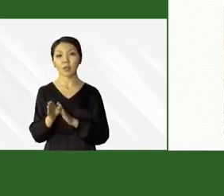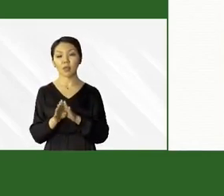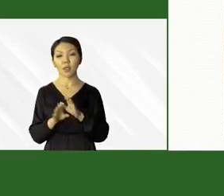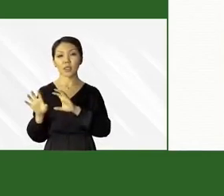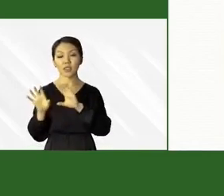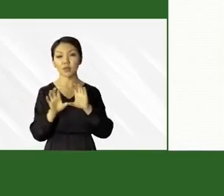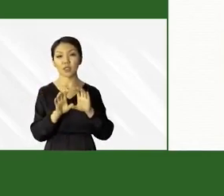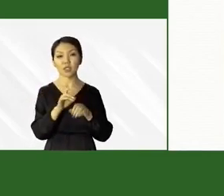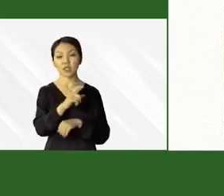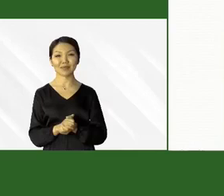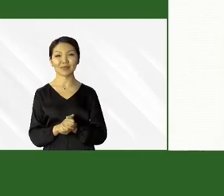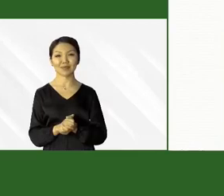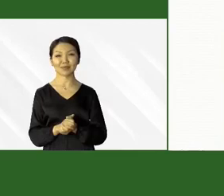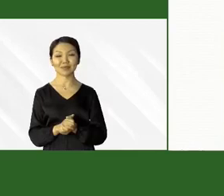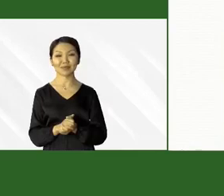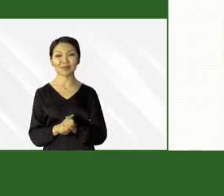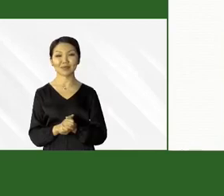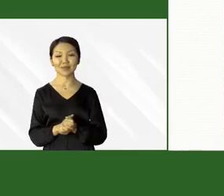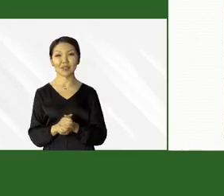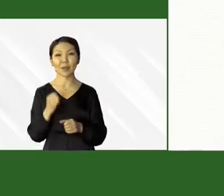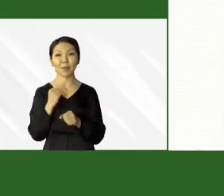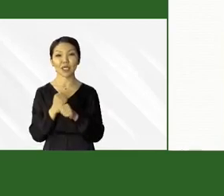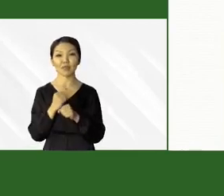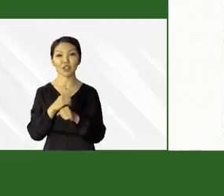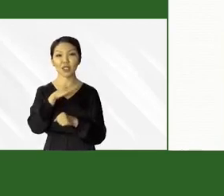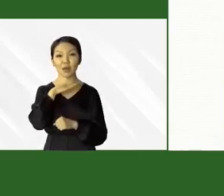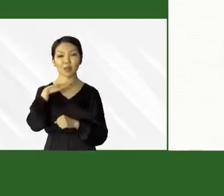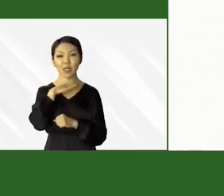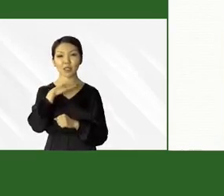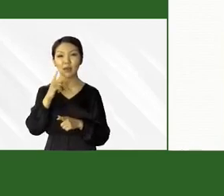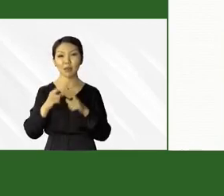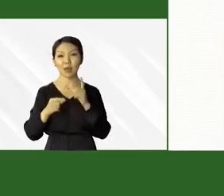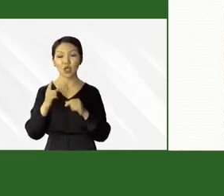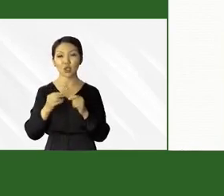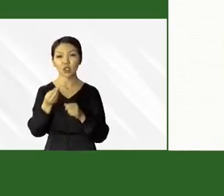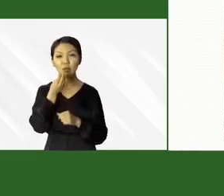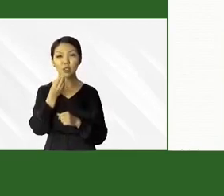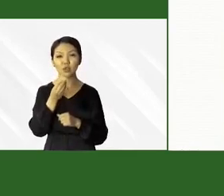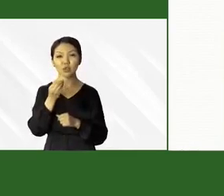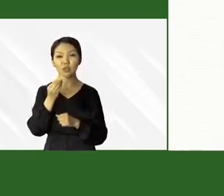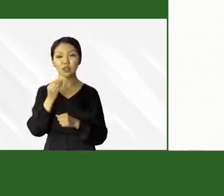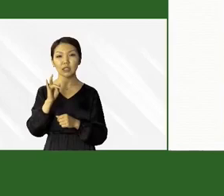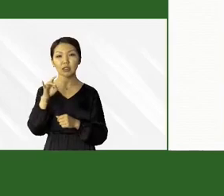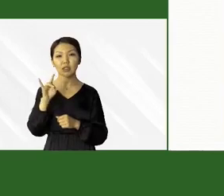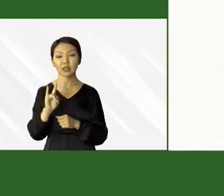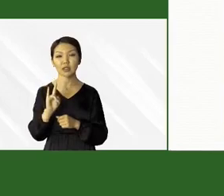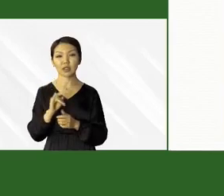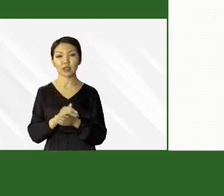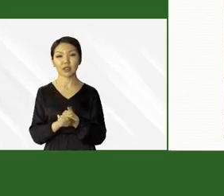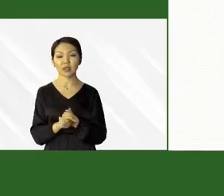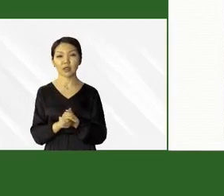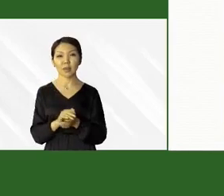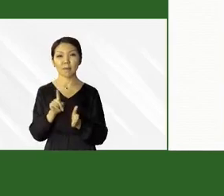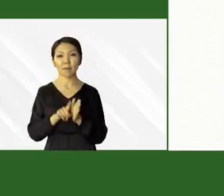промышленные предприятия области производят мясо, молочные продукты, сыры, безалкогольные